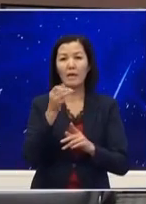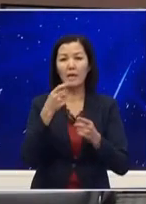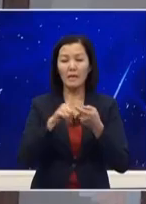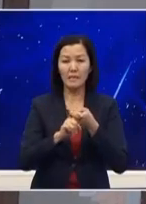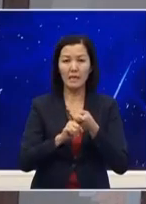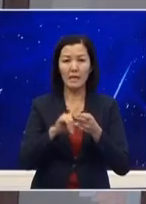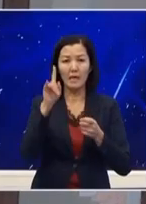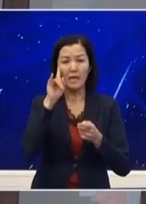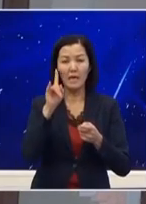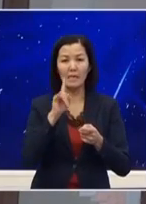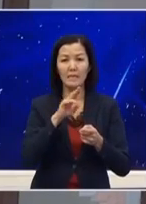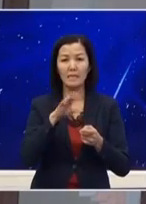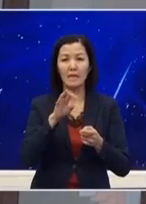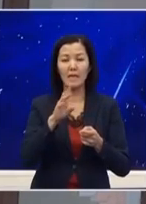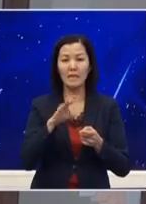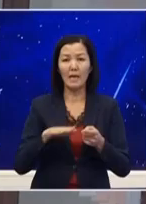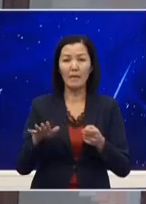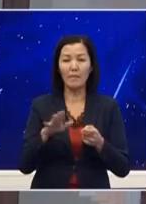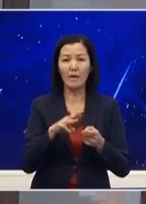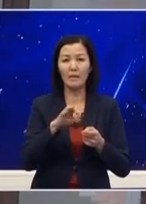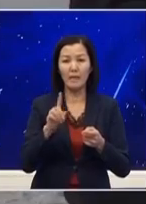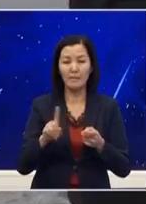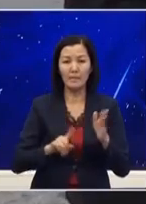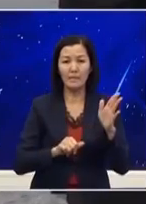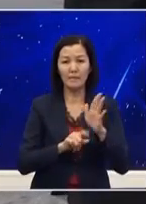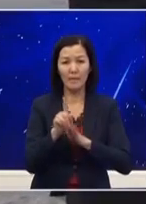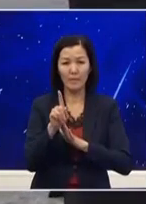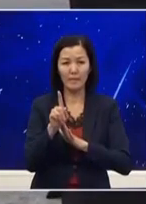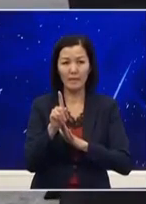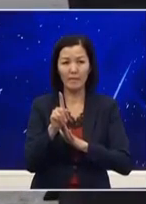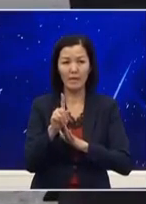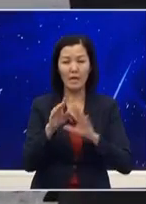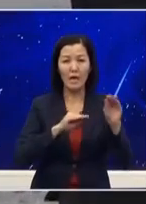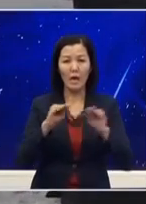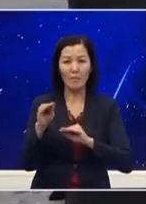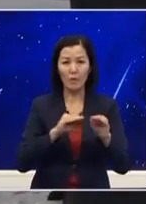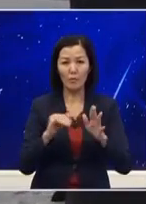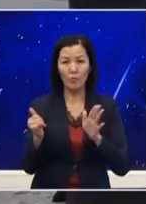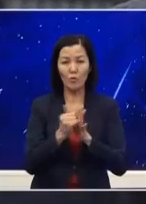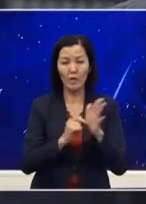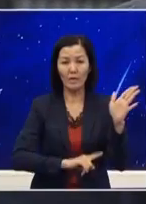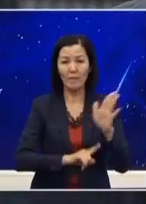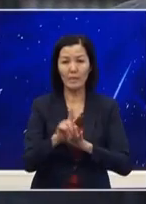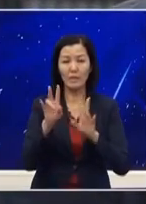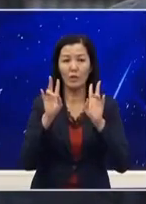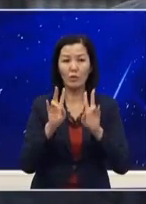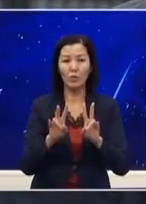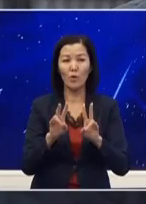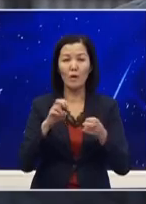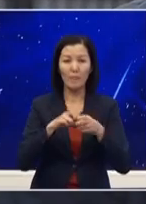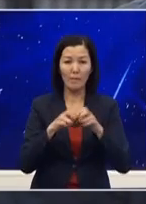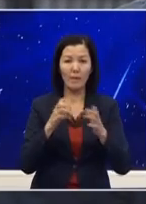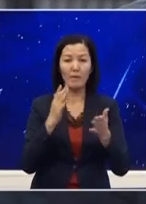Қазтрансгаз аймағы өкілдеріне жүктелген. Жауаптылар тамыз айынан бастап қажетті қондырғы құрал жабдықтарды орната бастады. Дегенмен мәселелер жоқ